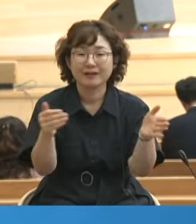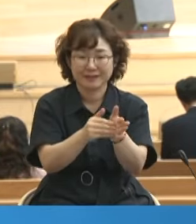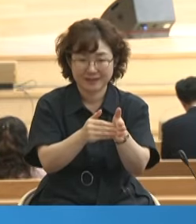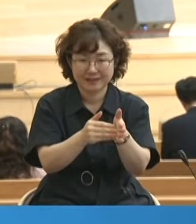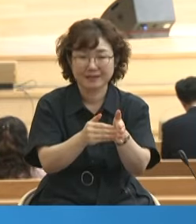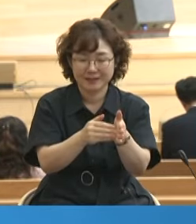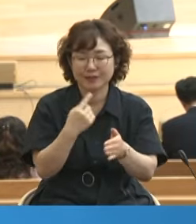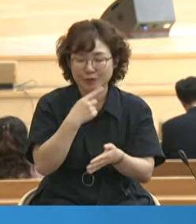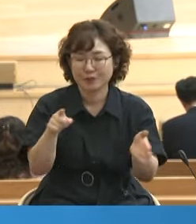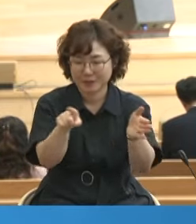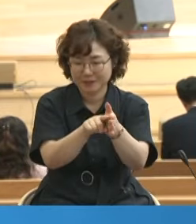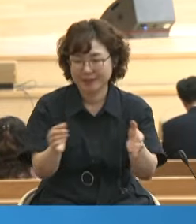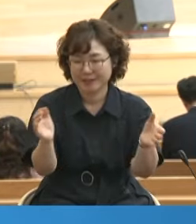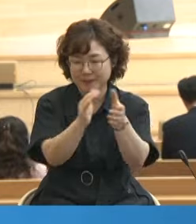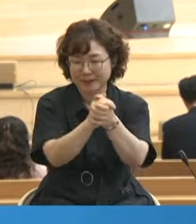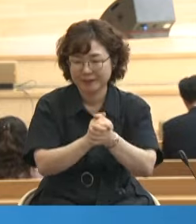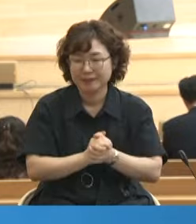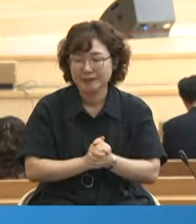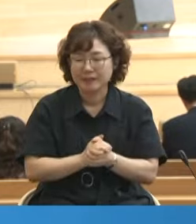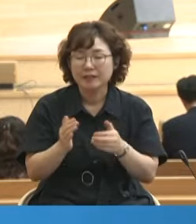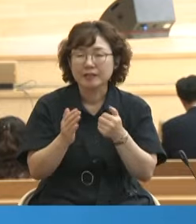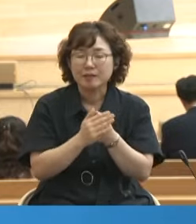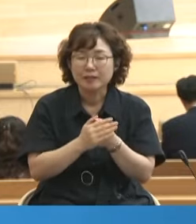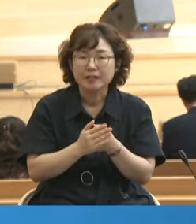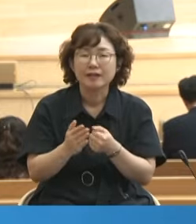줄 믿습니다. 아멘. 그러므로